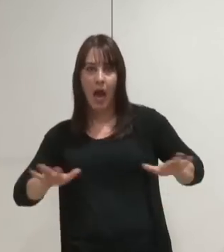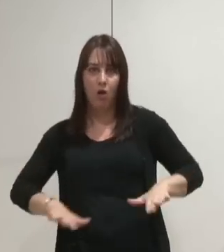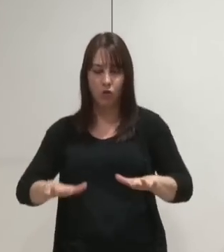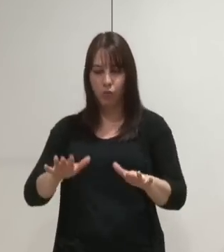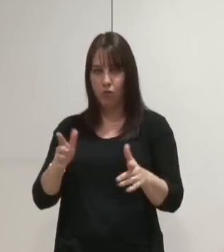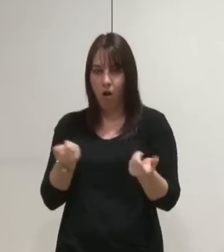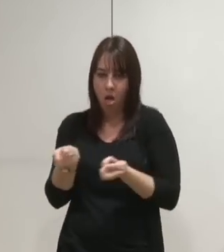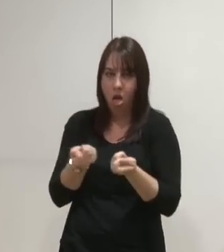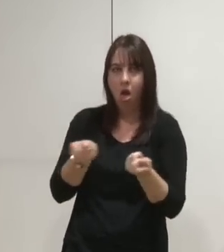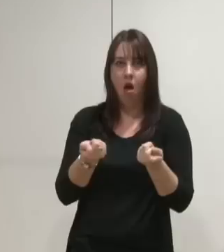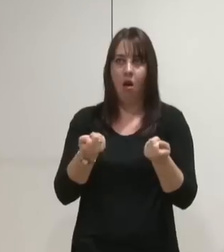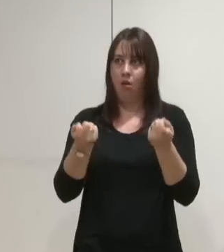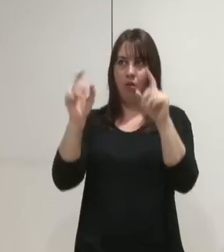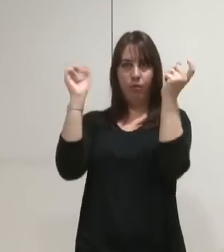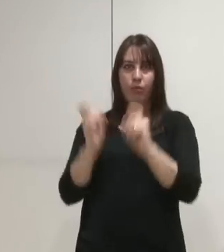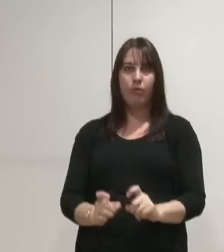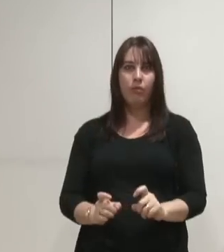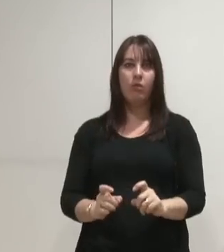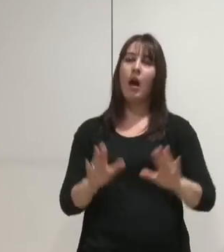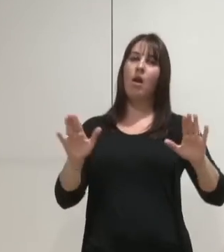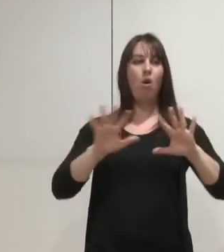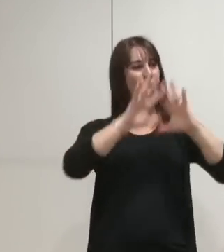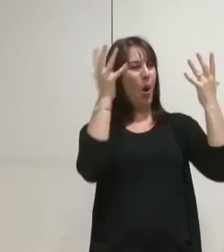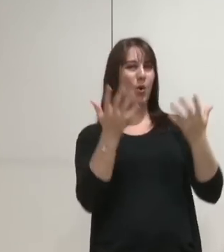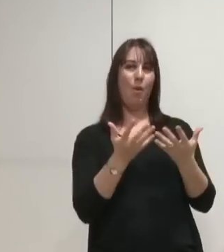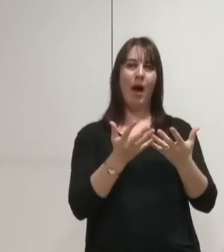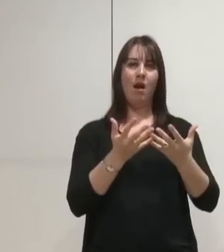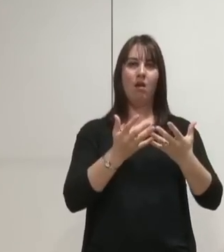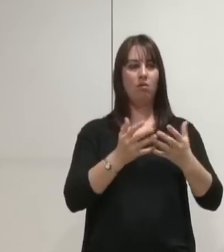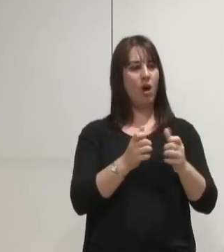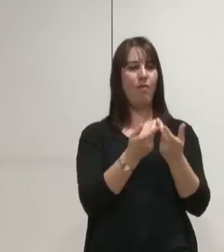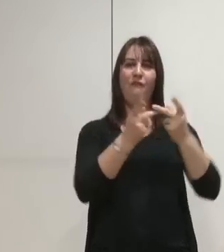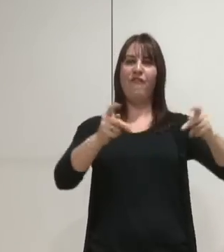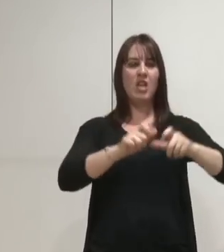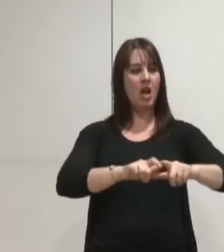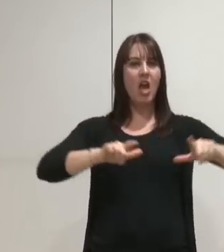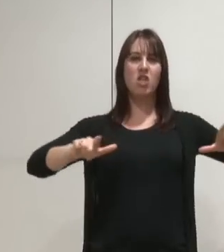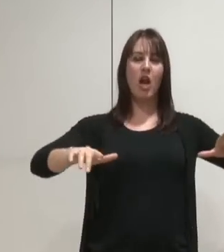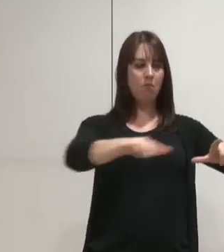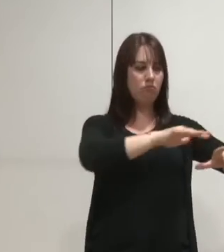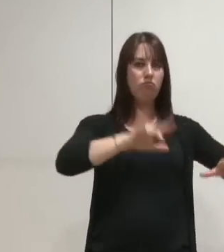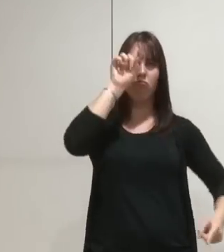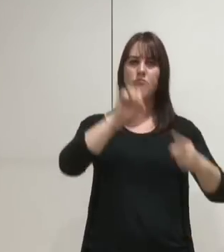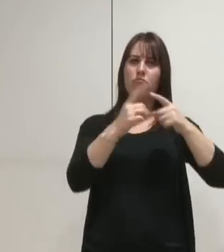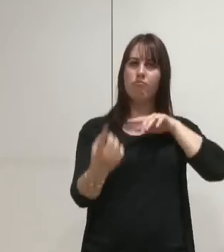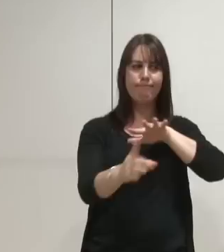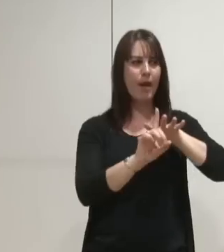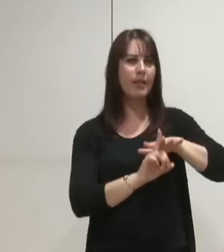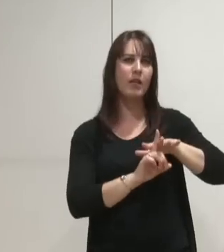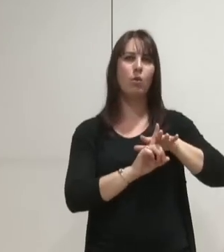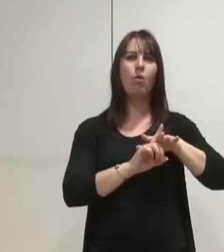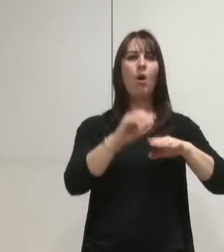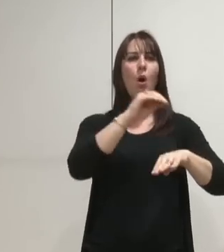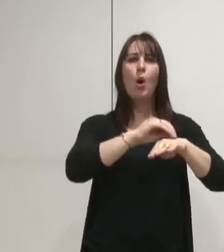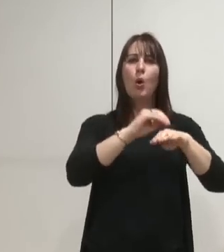face à une une cohérence une lisibilité de l'action globale à la fois en terme d'échelle d'agglomération de d'intégration également de conseil citoyens